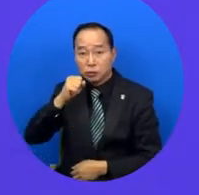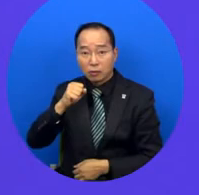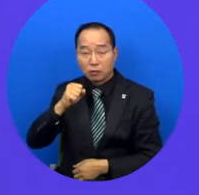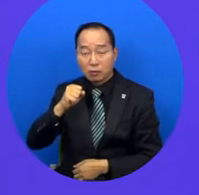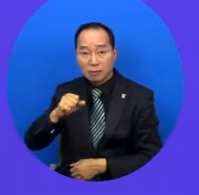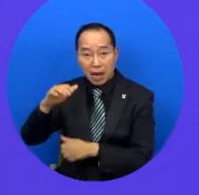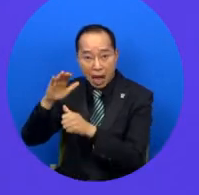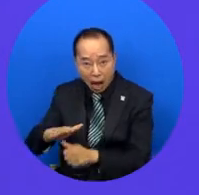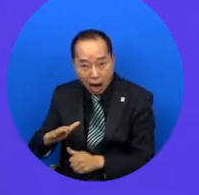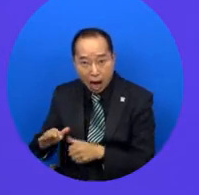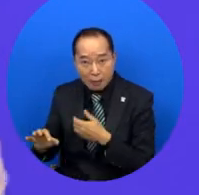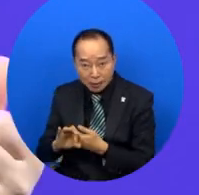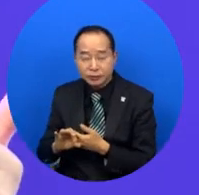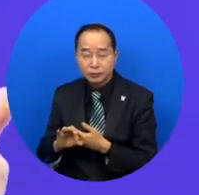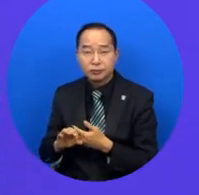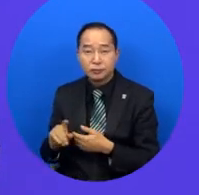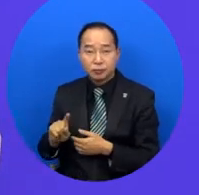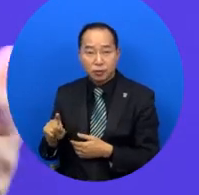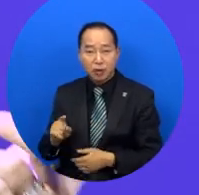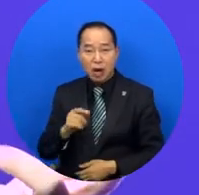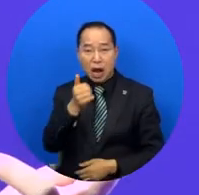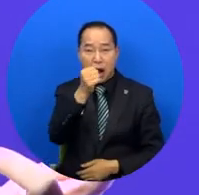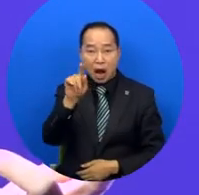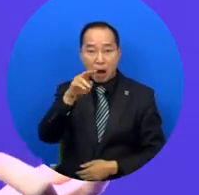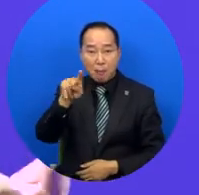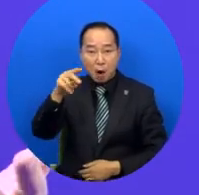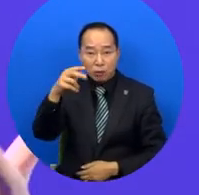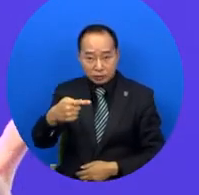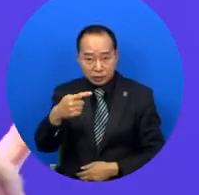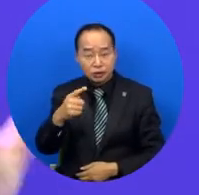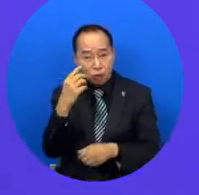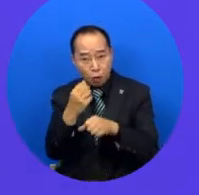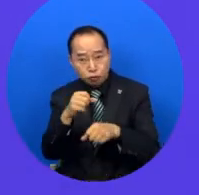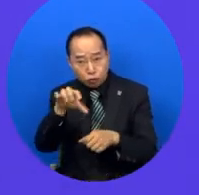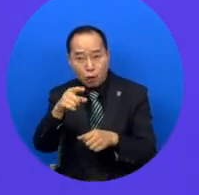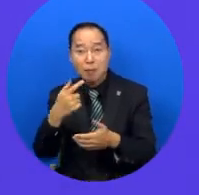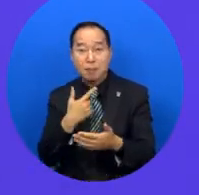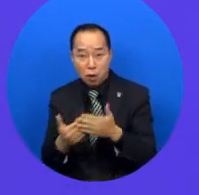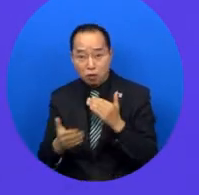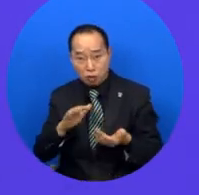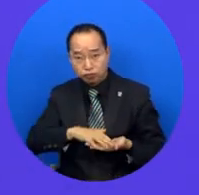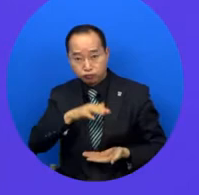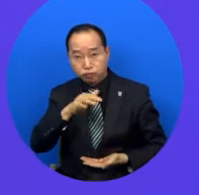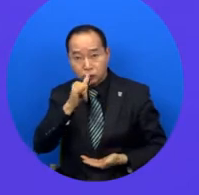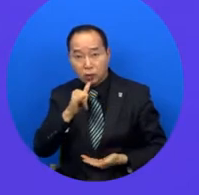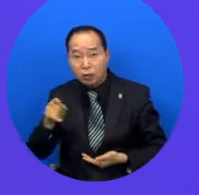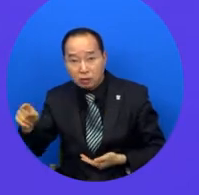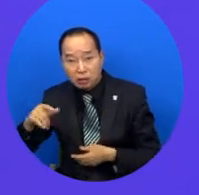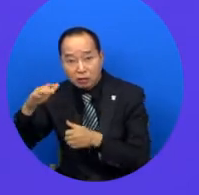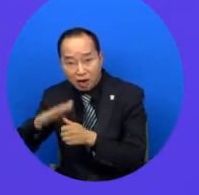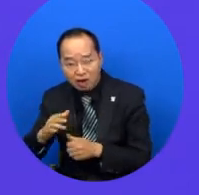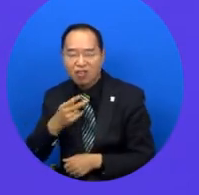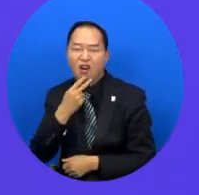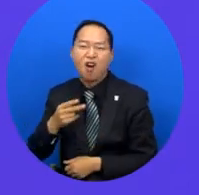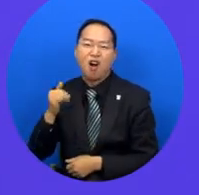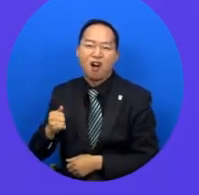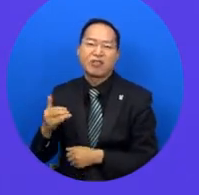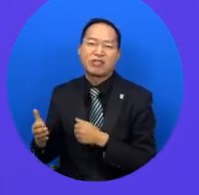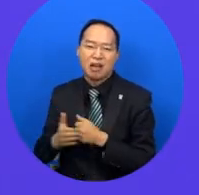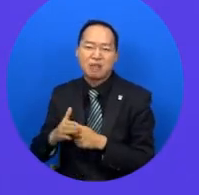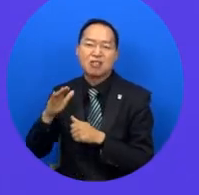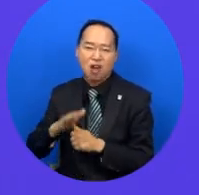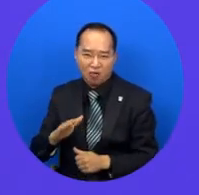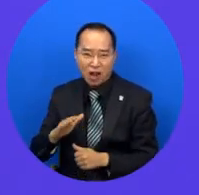나를 떨어뜨리면 내가 성적도 좋고 연구 경력도 하버드에서 있고 한데 떨어졌으니까 아 영어가 안 돼서 떨어졌구나 그렇게 생각하고